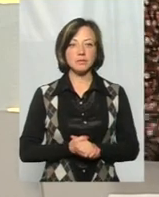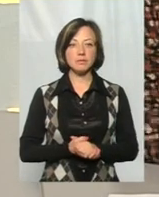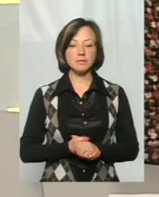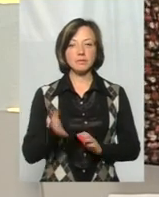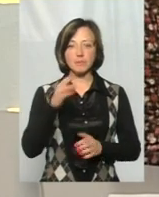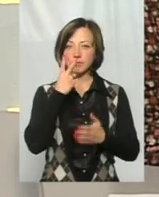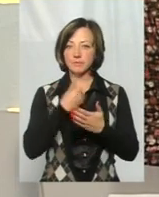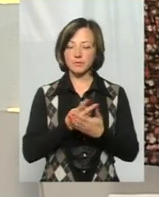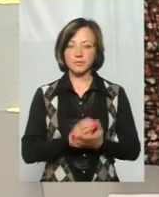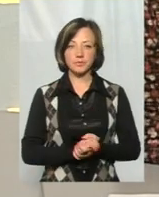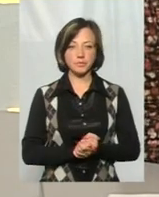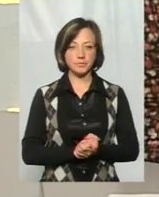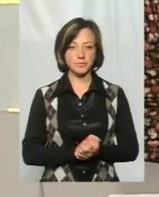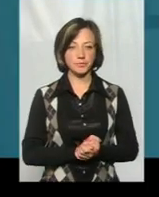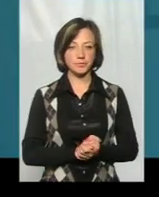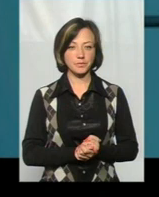Давайте подивимося про це далі у сюжеті.